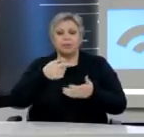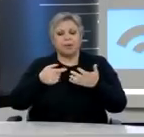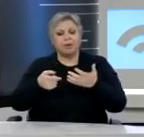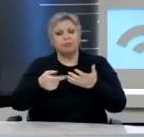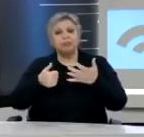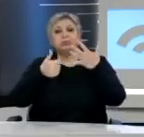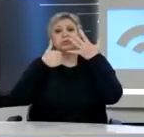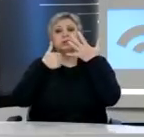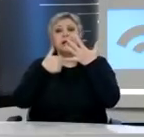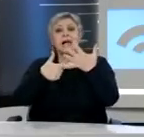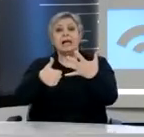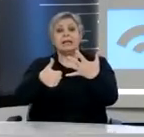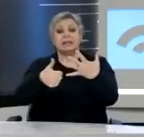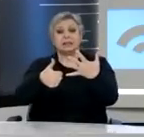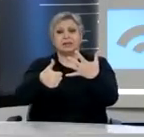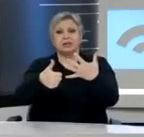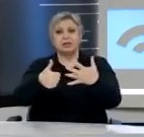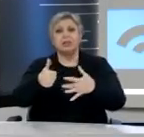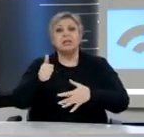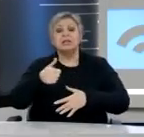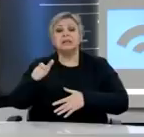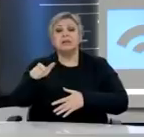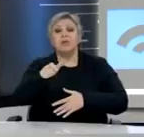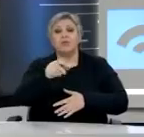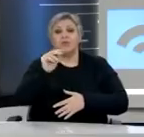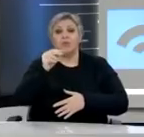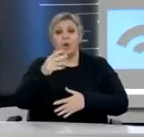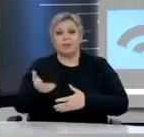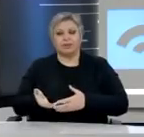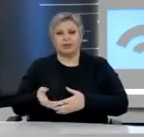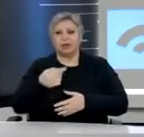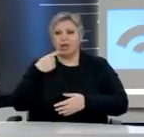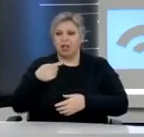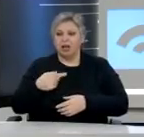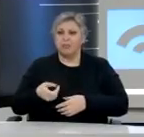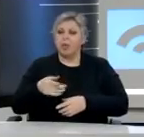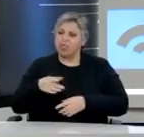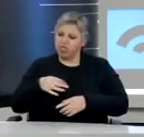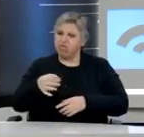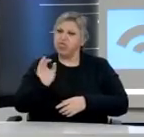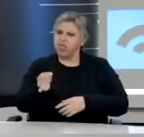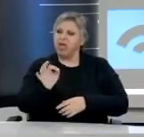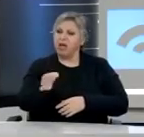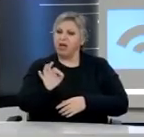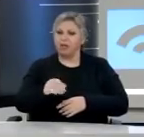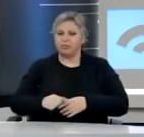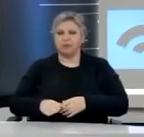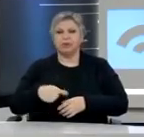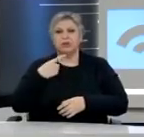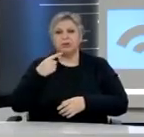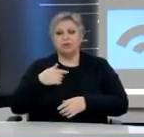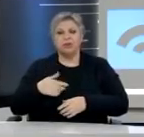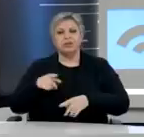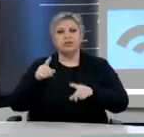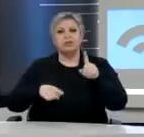6, με απειλές και χαρακτηρισμούς, με ύβρις και συνθήματα, ακόμη και για